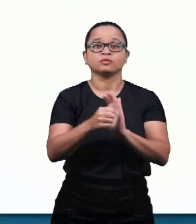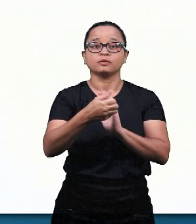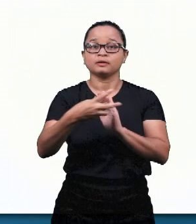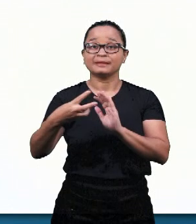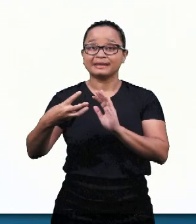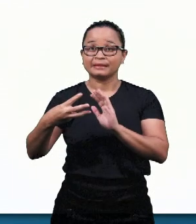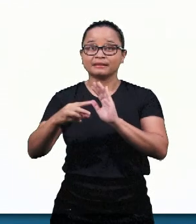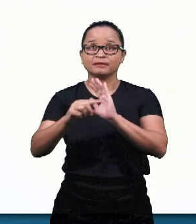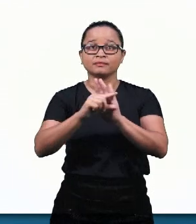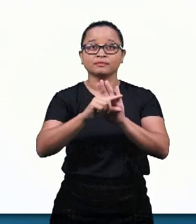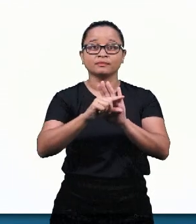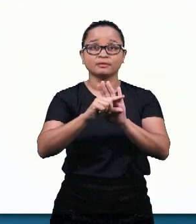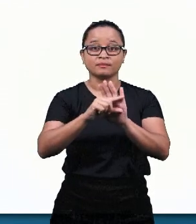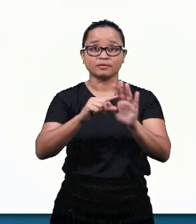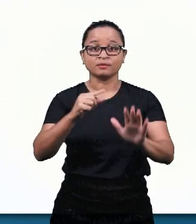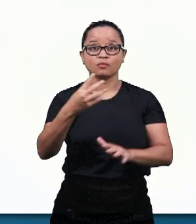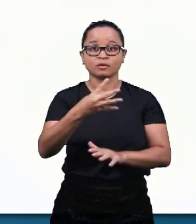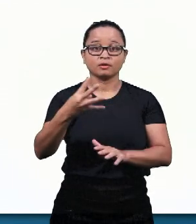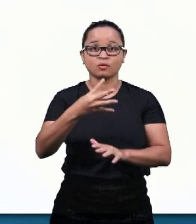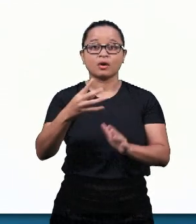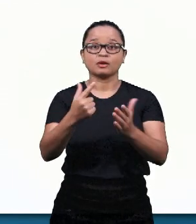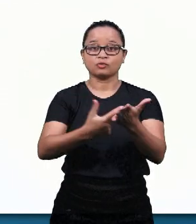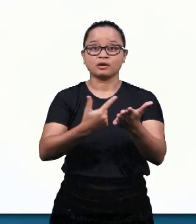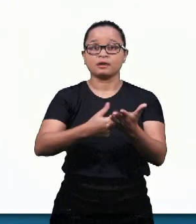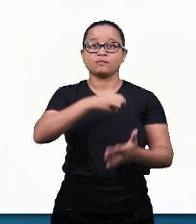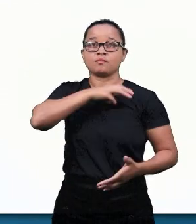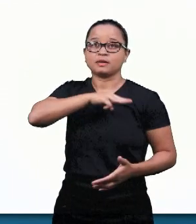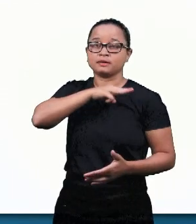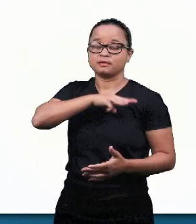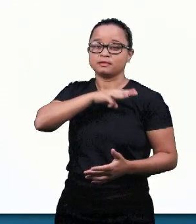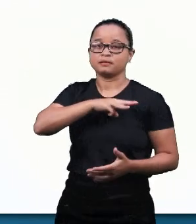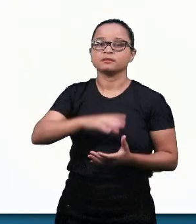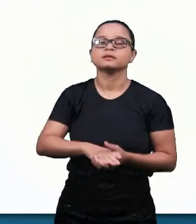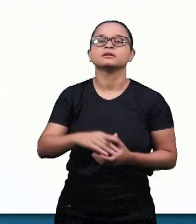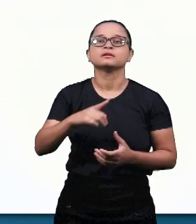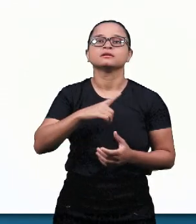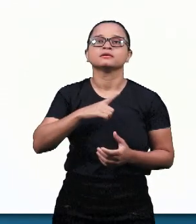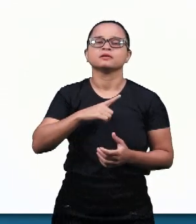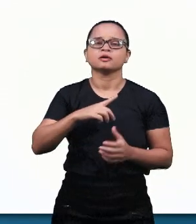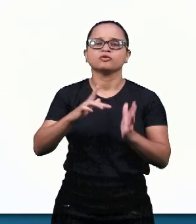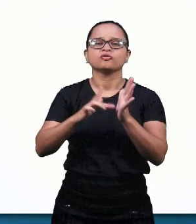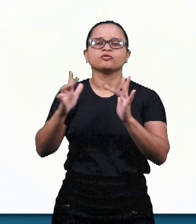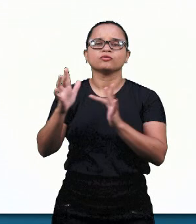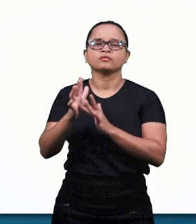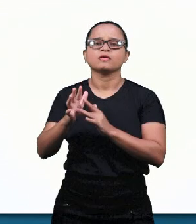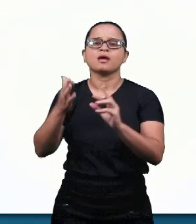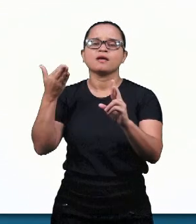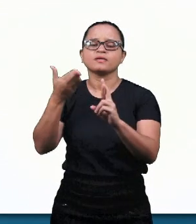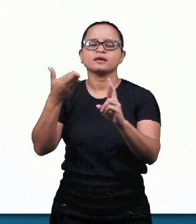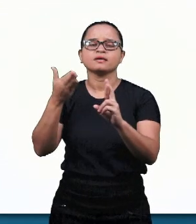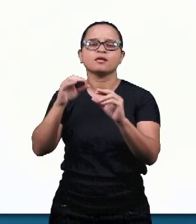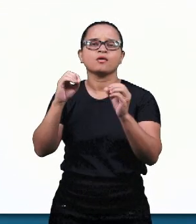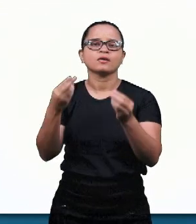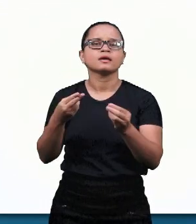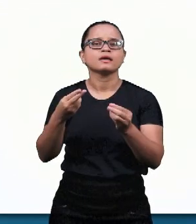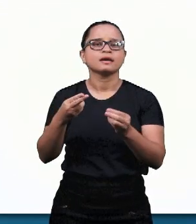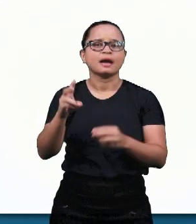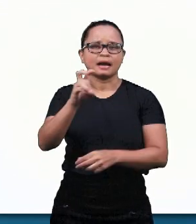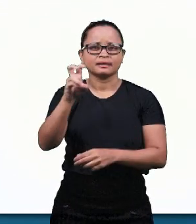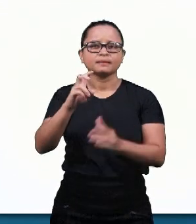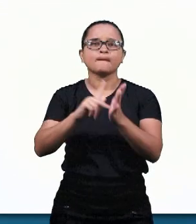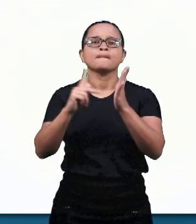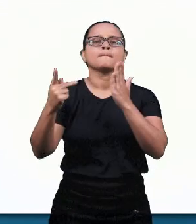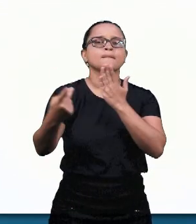à la cinquième parabole du royaume. Cherchez à faire une association historique et prophétique de la